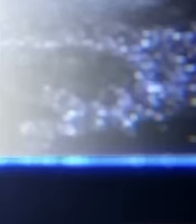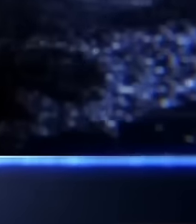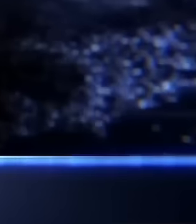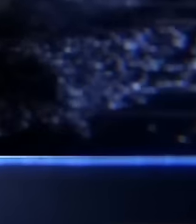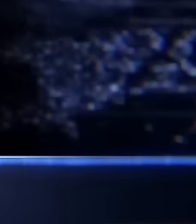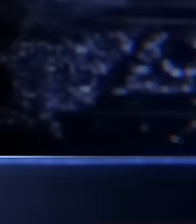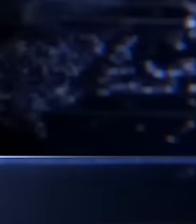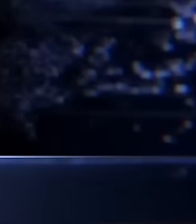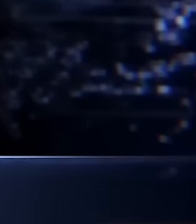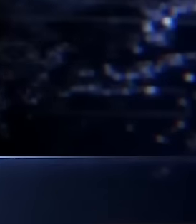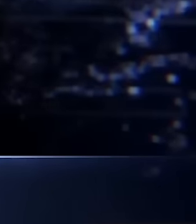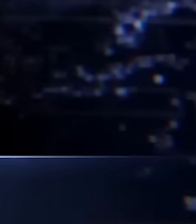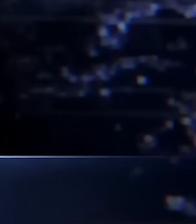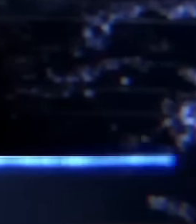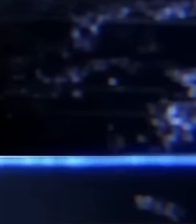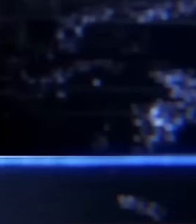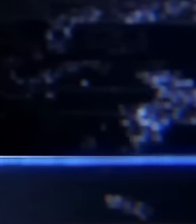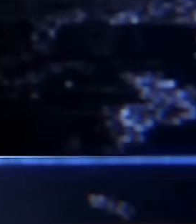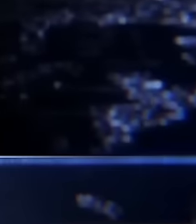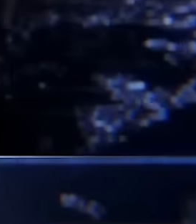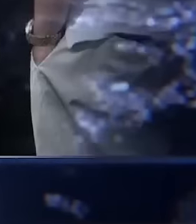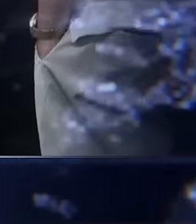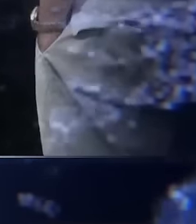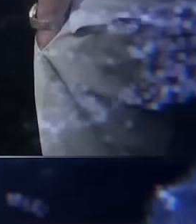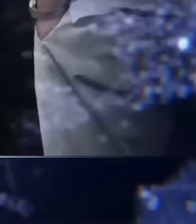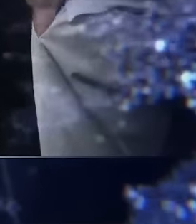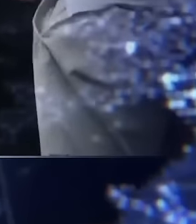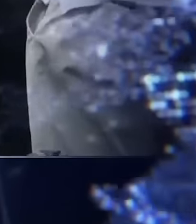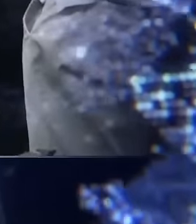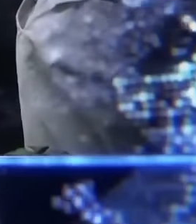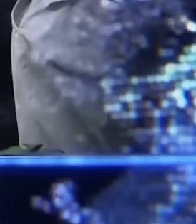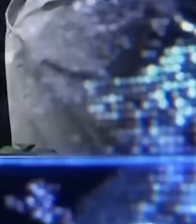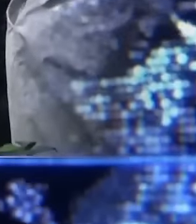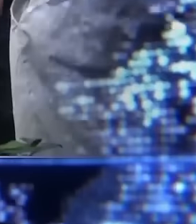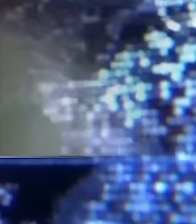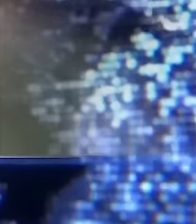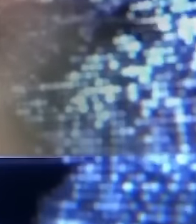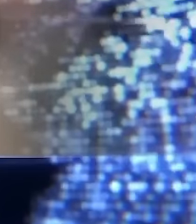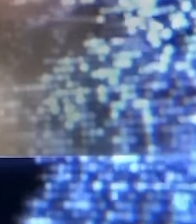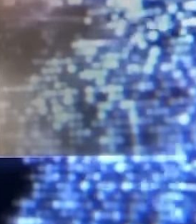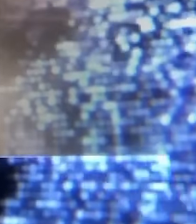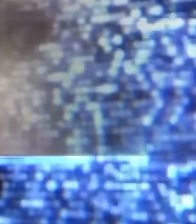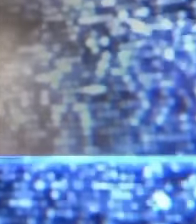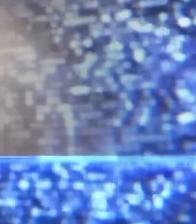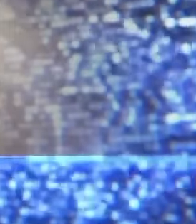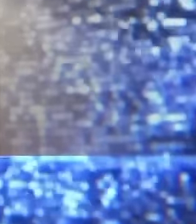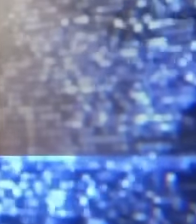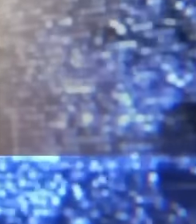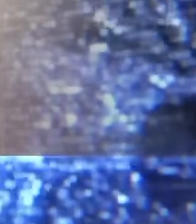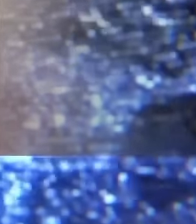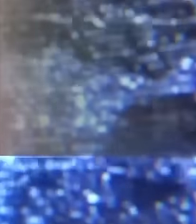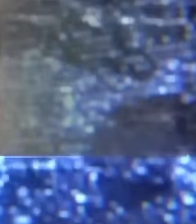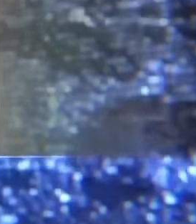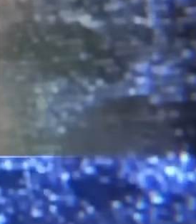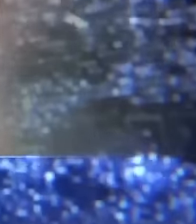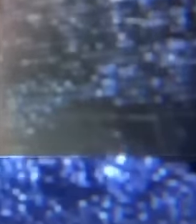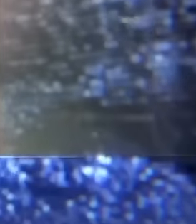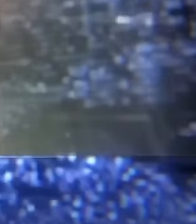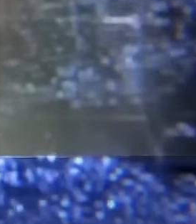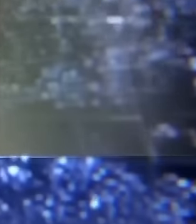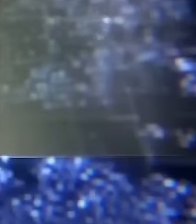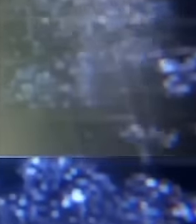gjykata e apelit ka lënë në fuqi dënimin në një vit burg për deputetin demokrat Ervin Saljani, duke shpallur fajtor për kallëzim të rrem në çështjen e